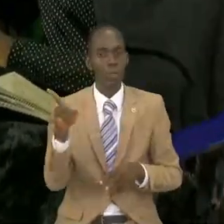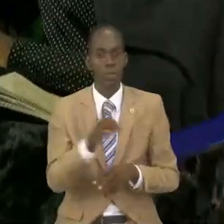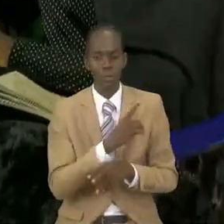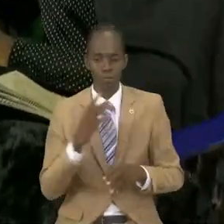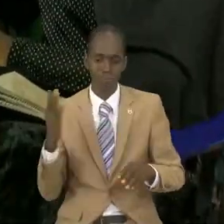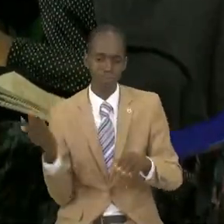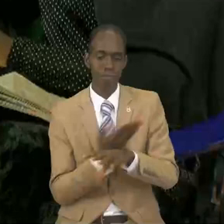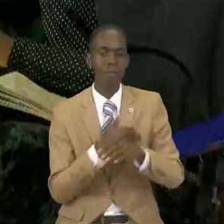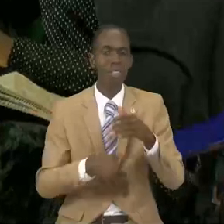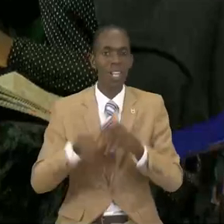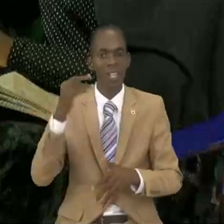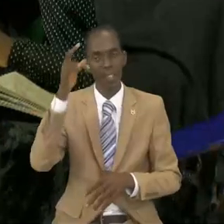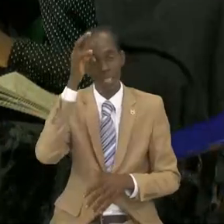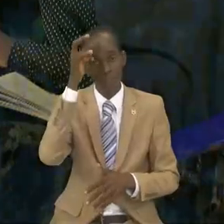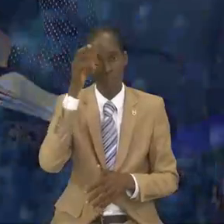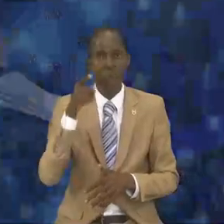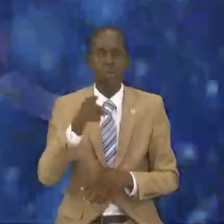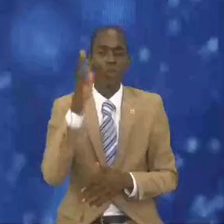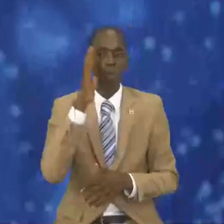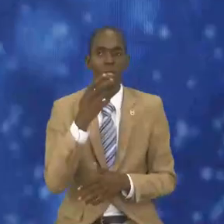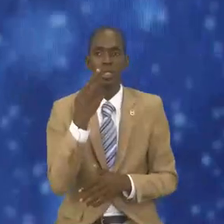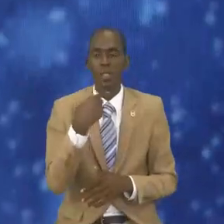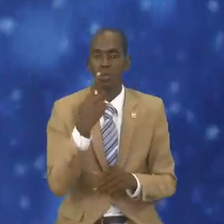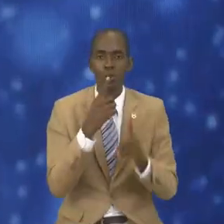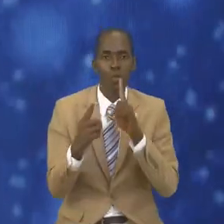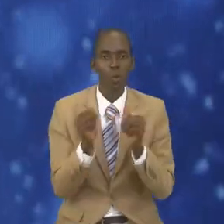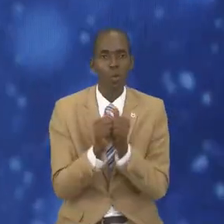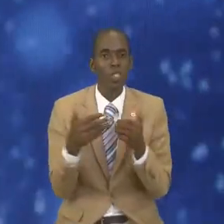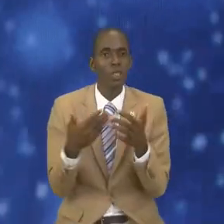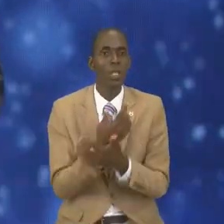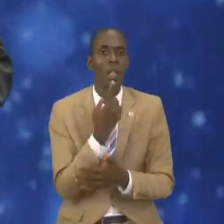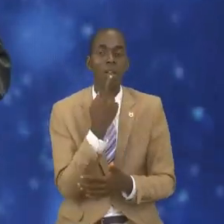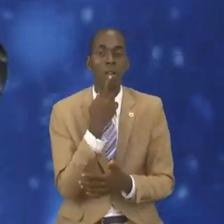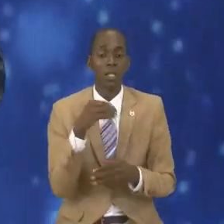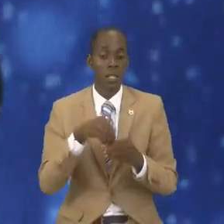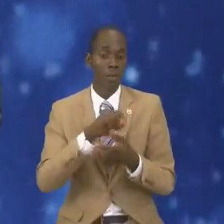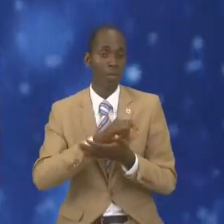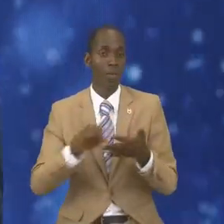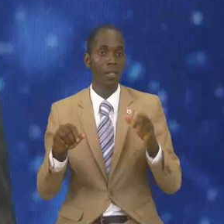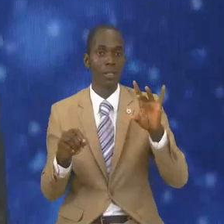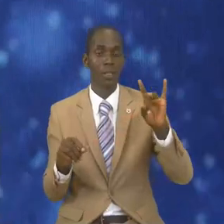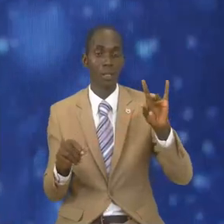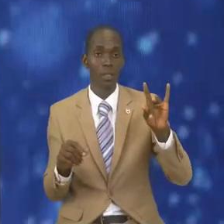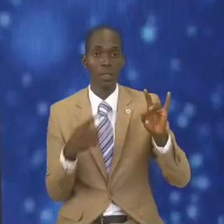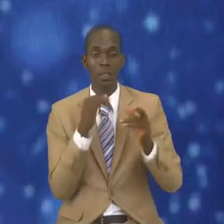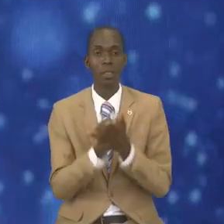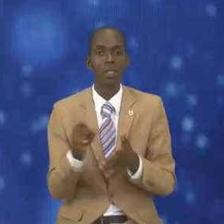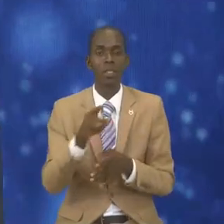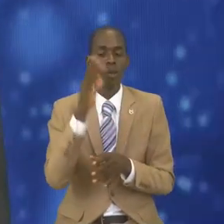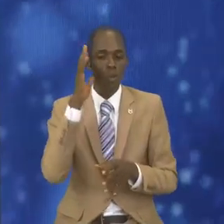démons. Ils parleront de nouvelles langues. Verset 18. Ils saisiront des